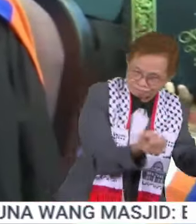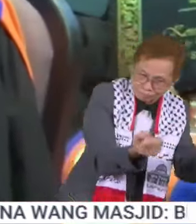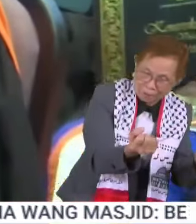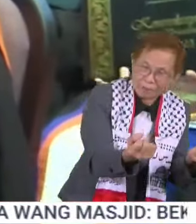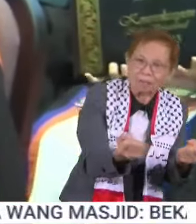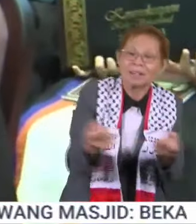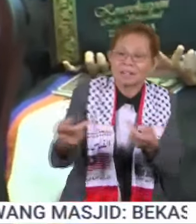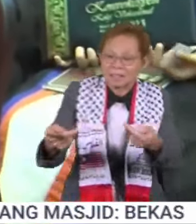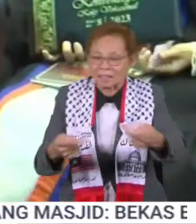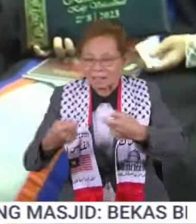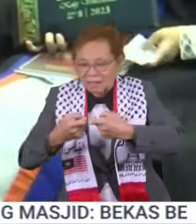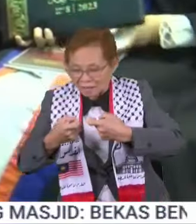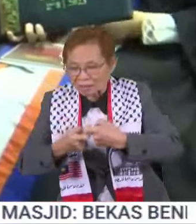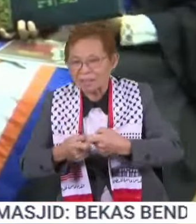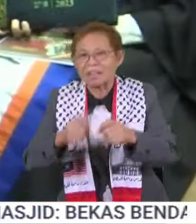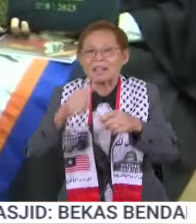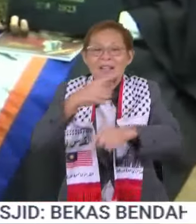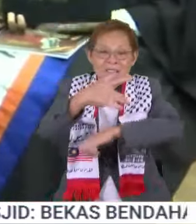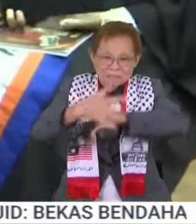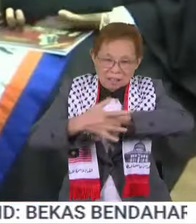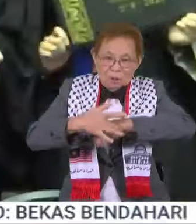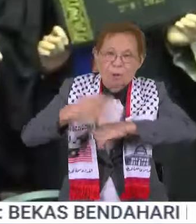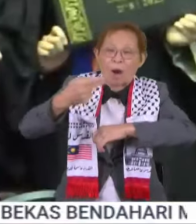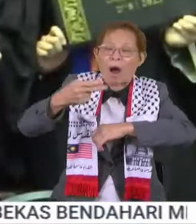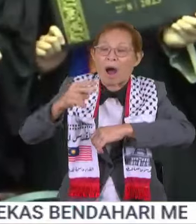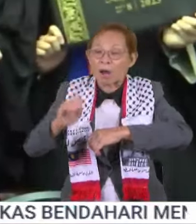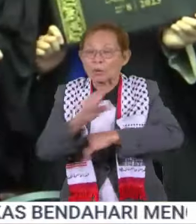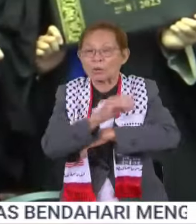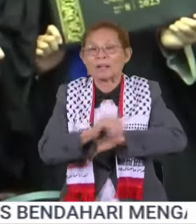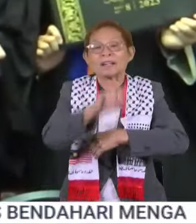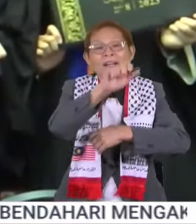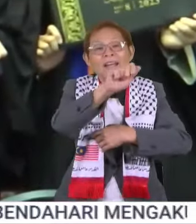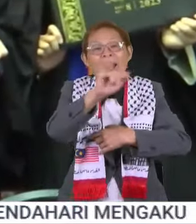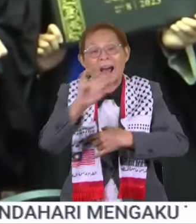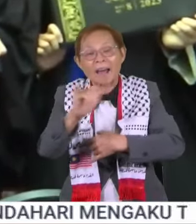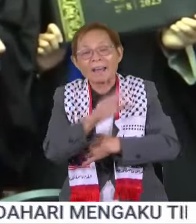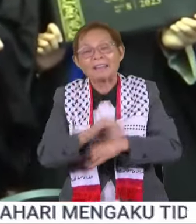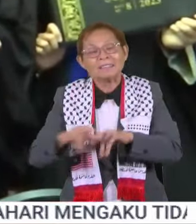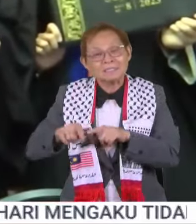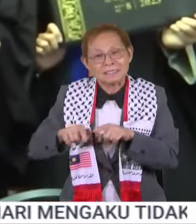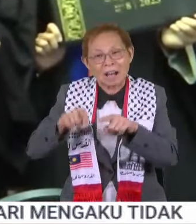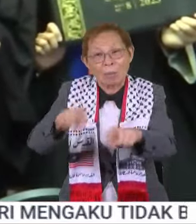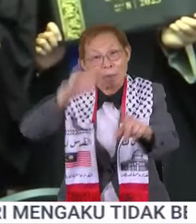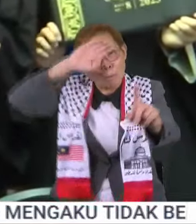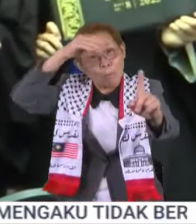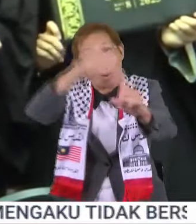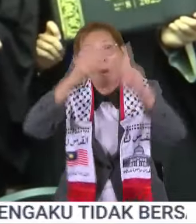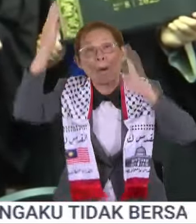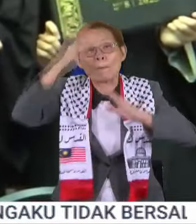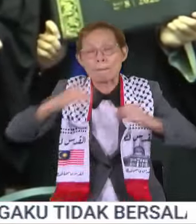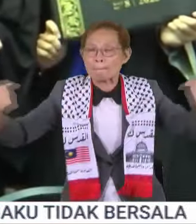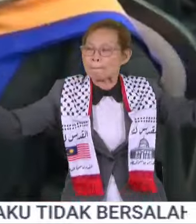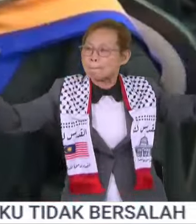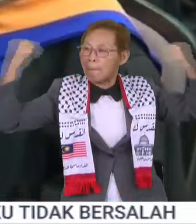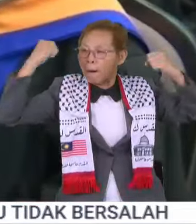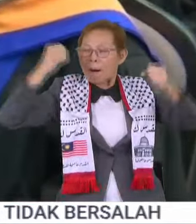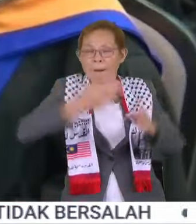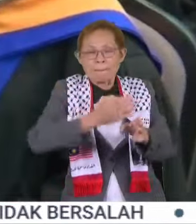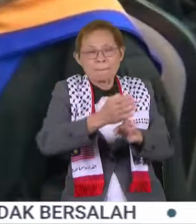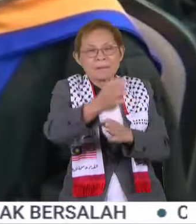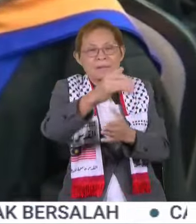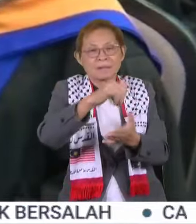otomotif, kenderaan elektrik, teknologi hidrogen dan kecerdasan buatan selaras hala tuju negara memperkasakan bidang